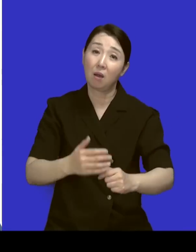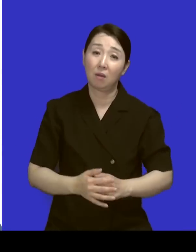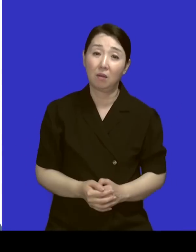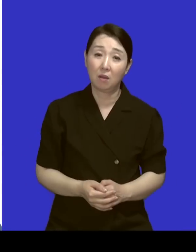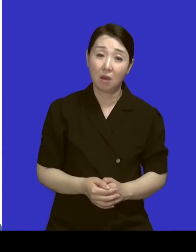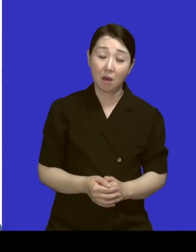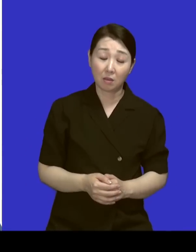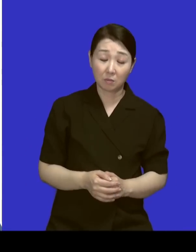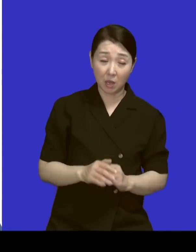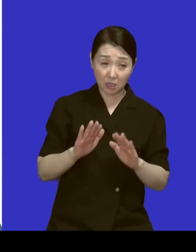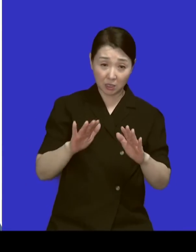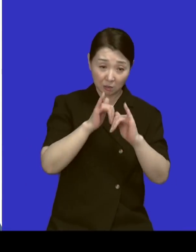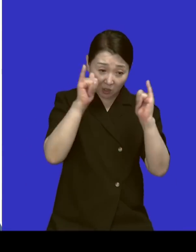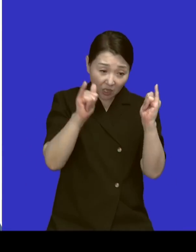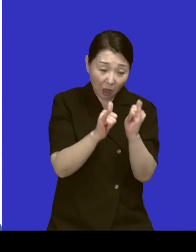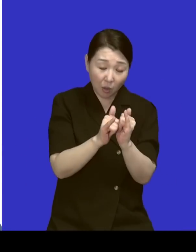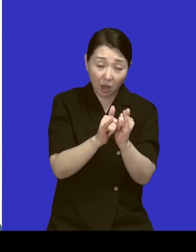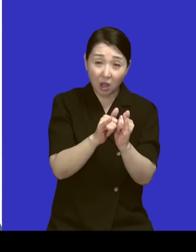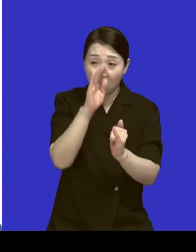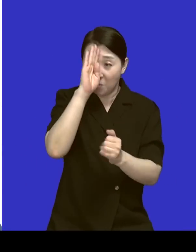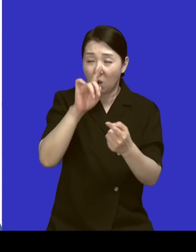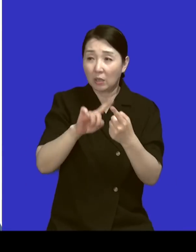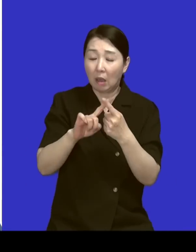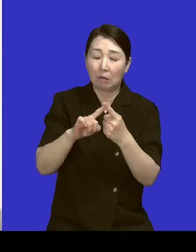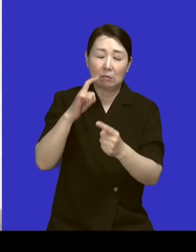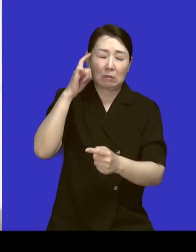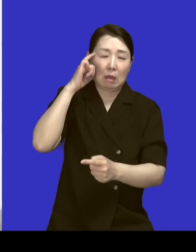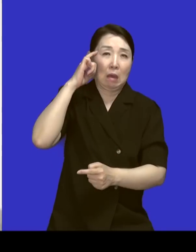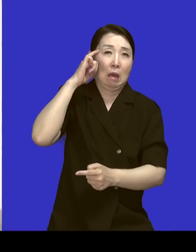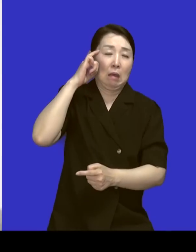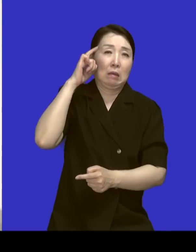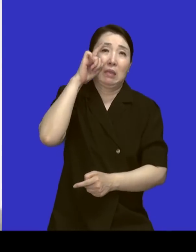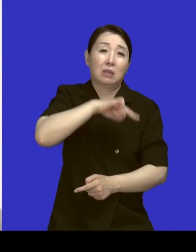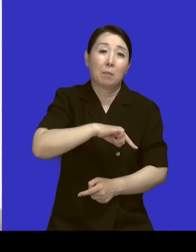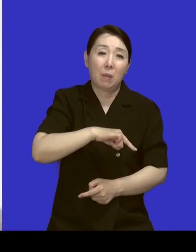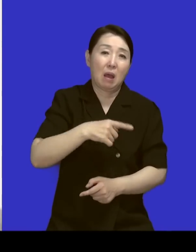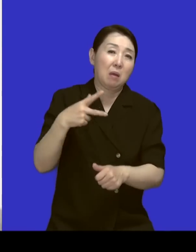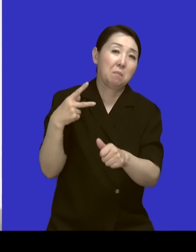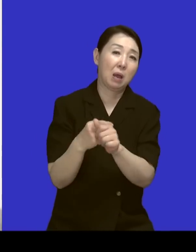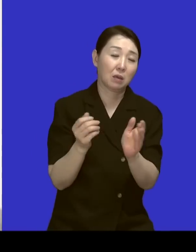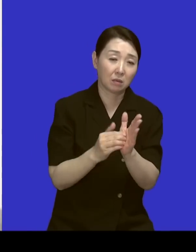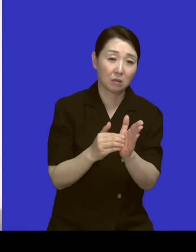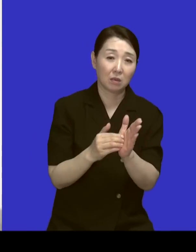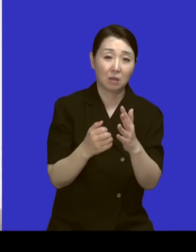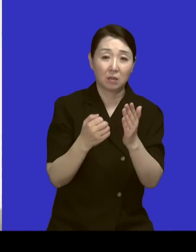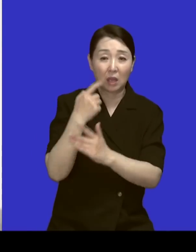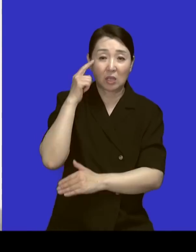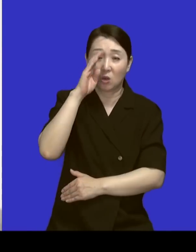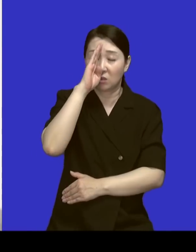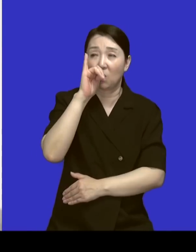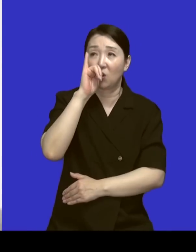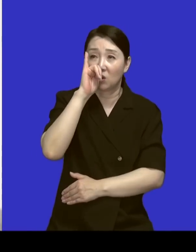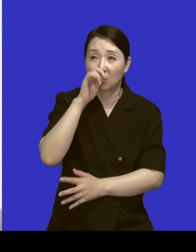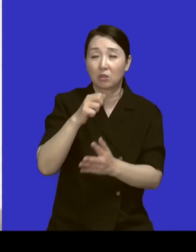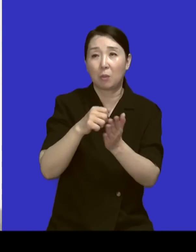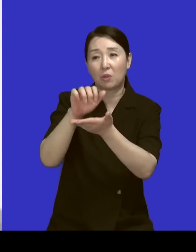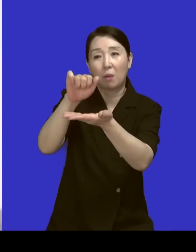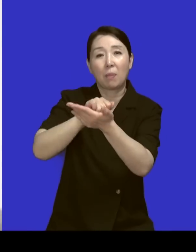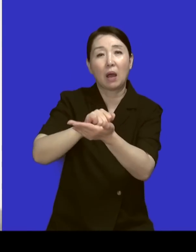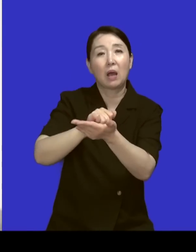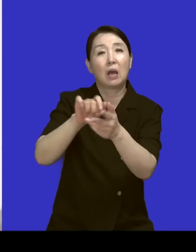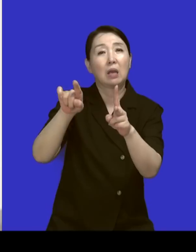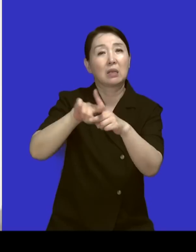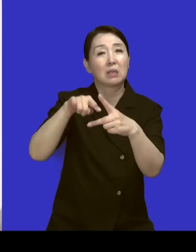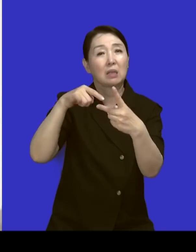사회에서 워낙에 조현병에 대한 인식이 좋지 않으니까 예. 내가 정신병이 있다는 걸 받아들이기가 힘든 거죠. 음. 그건